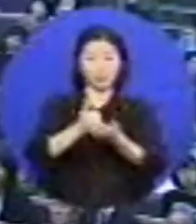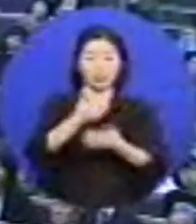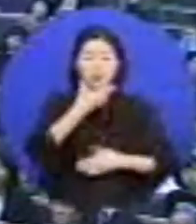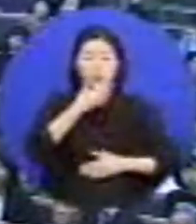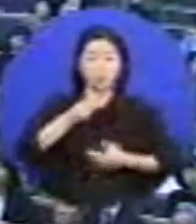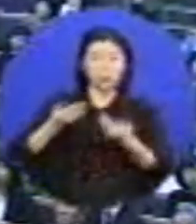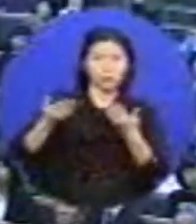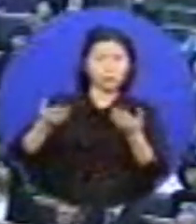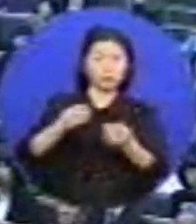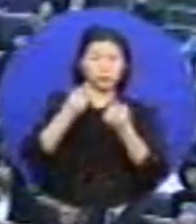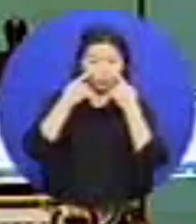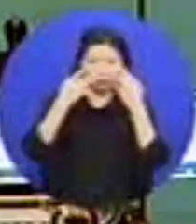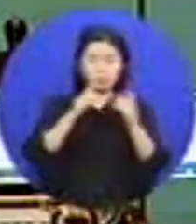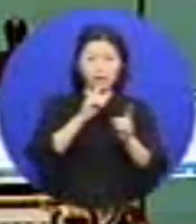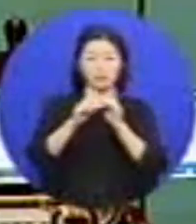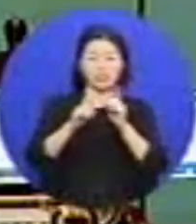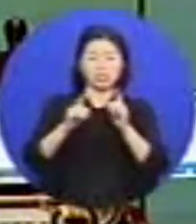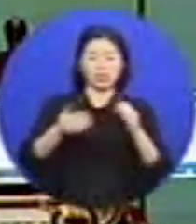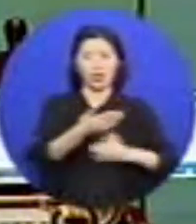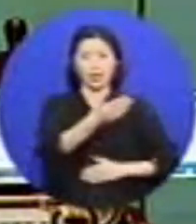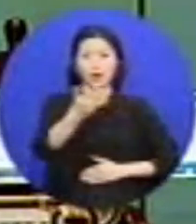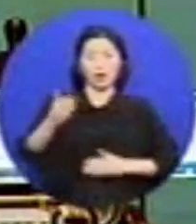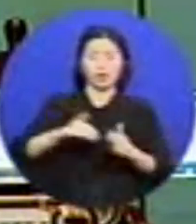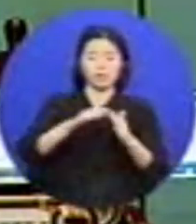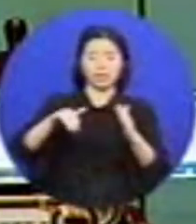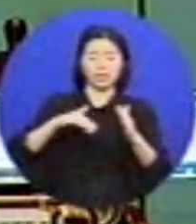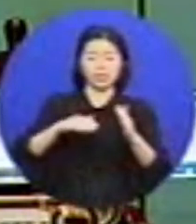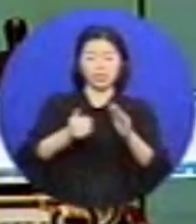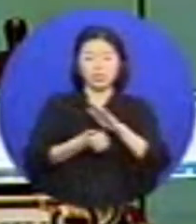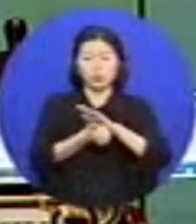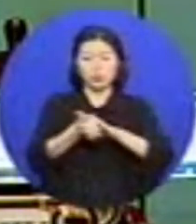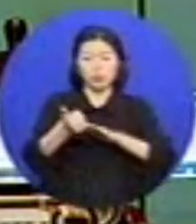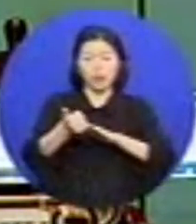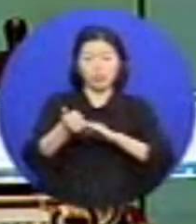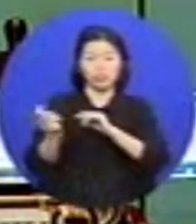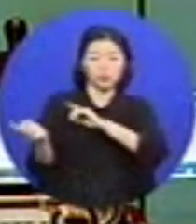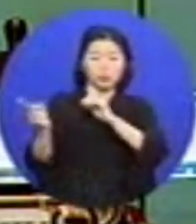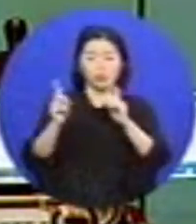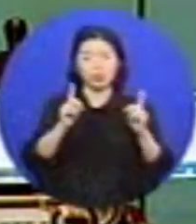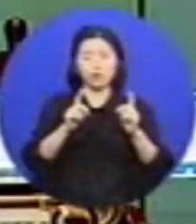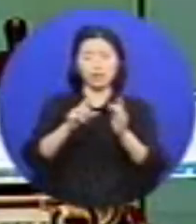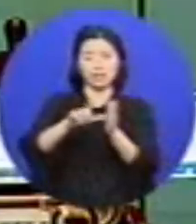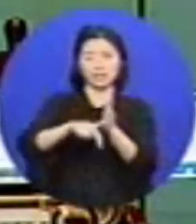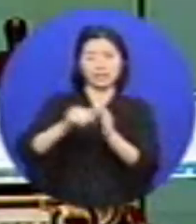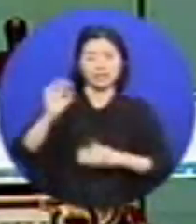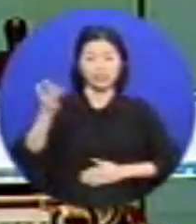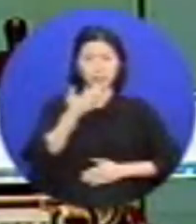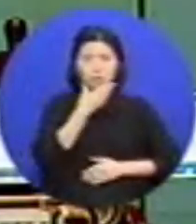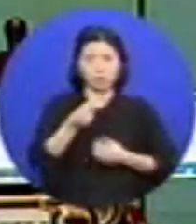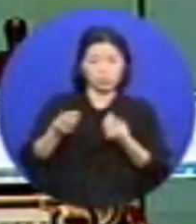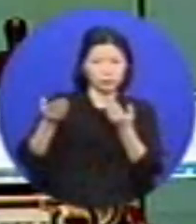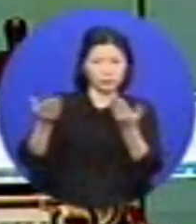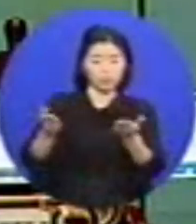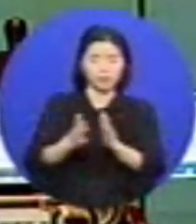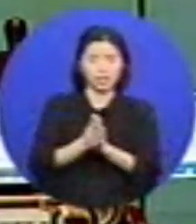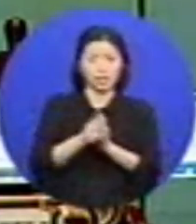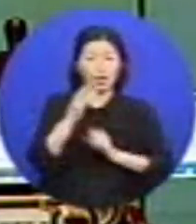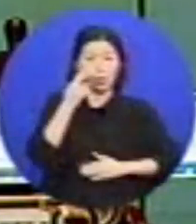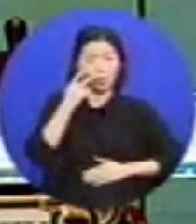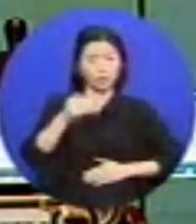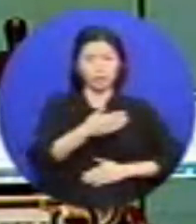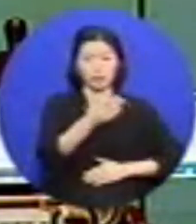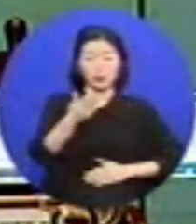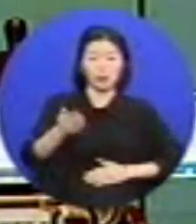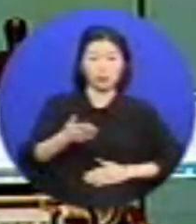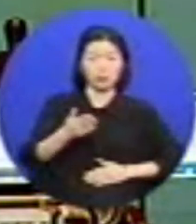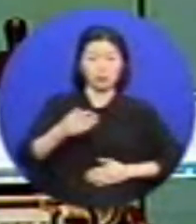말씀과 또 여러분의 가정에 대한 소망을 회복하는 기간이 되기를 축복합니다. 혹시 여러분 벌써 마음에